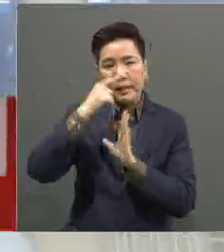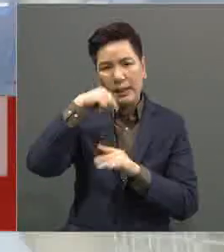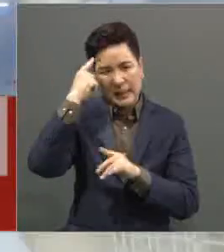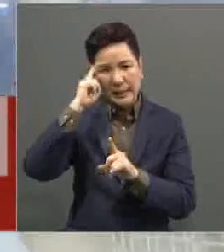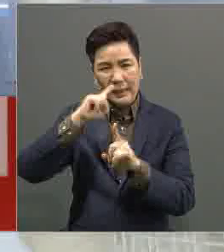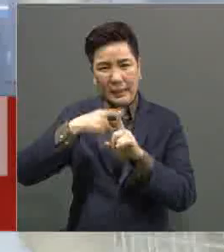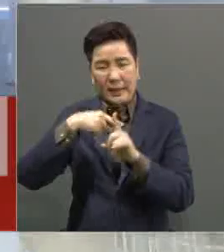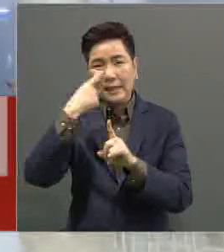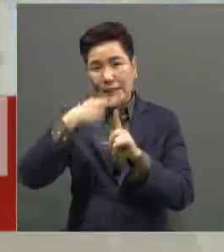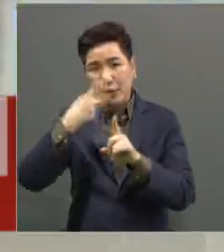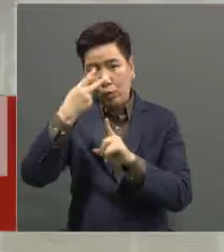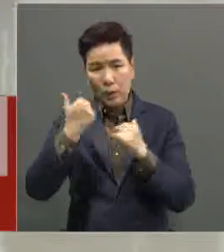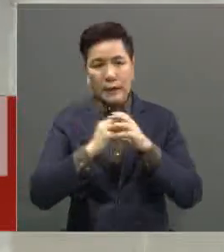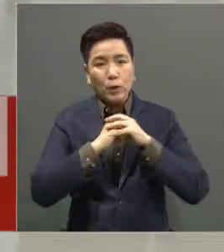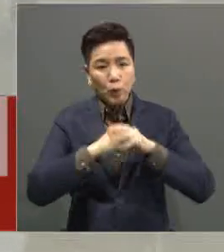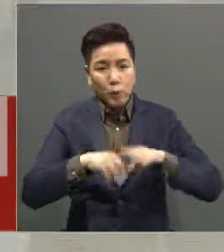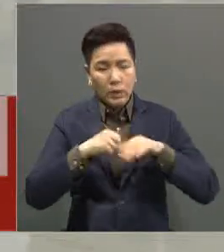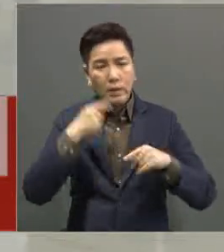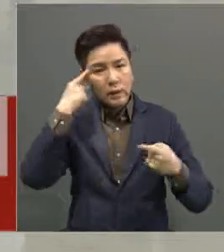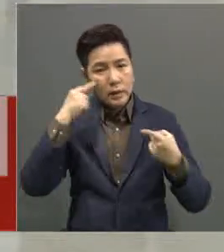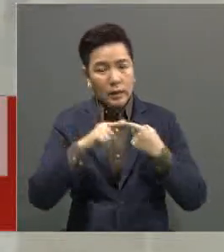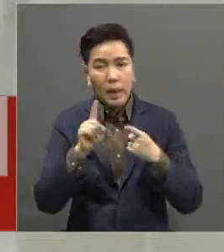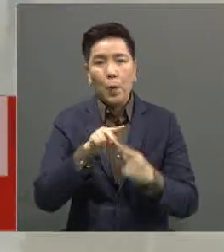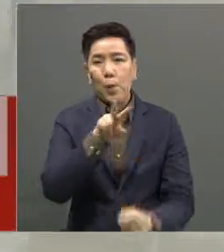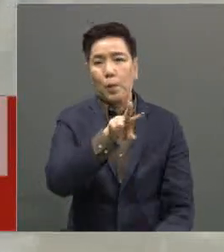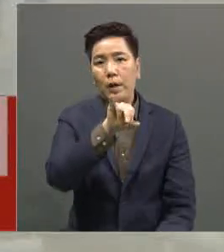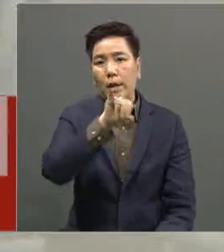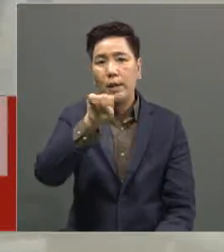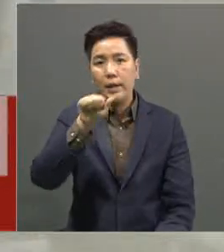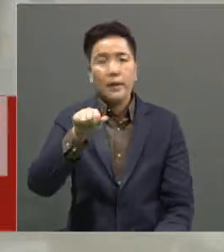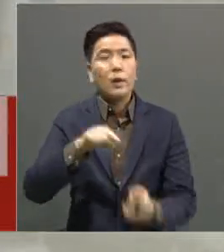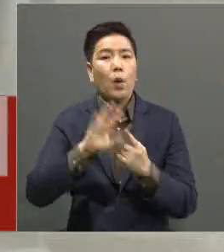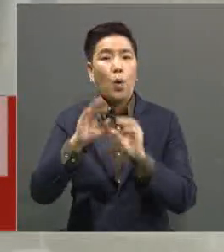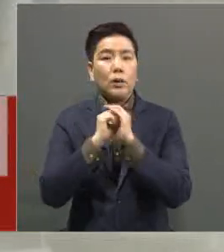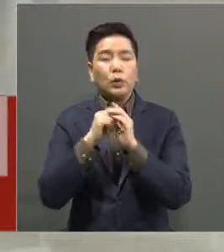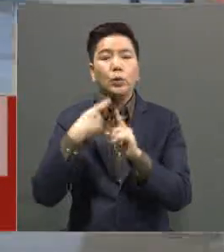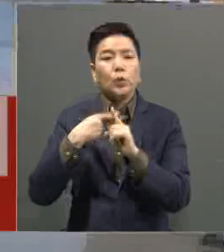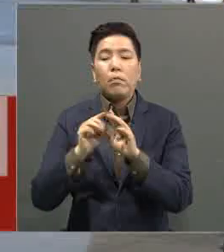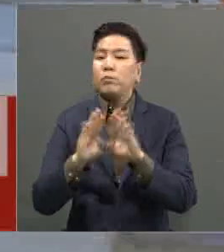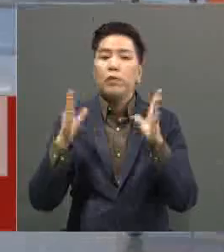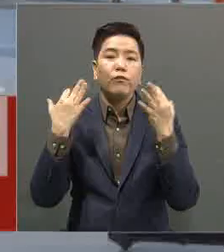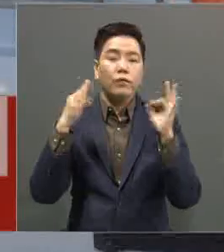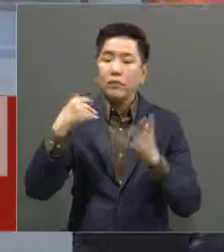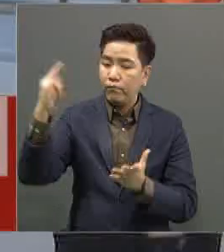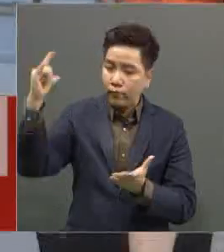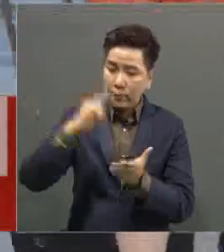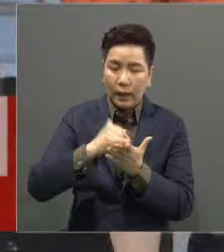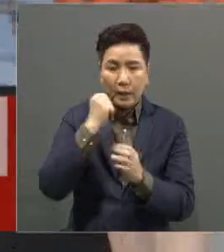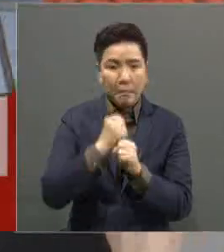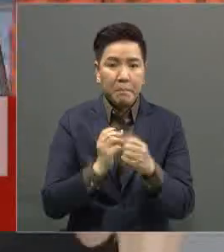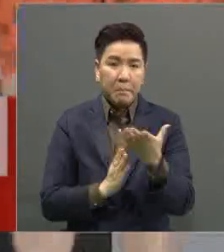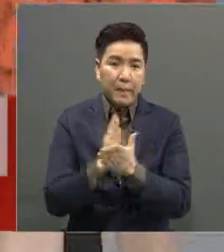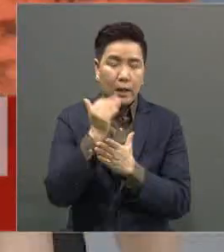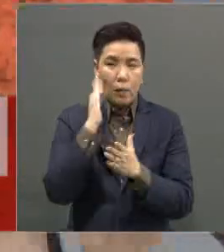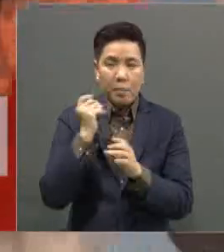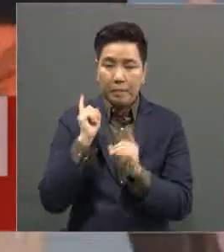จีนช่วงกุมภานี้ก็เป็นผลจากการยกเลิกวีซ่านักท่องเที่ยวจีนชั่วคราวและรัฐบาลผลักดันจนสำเร็จนะฮะ